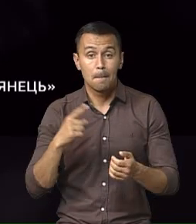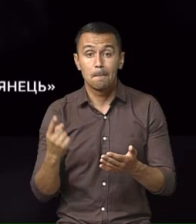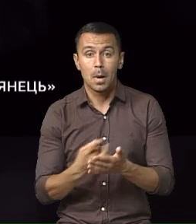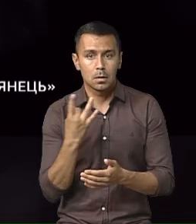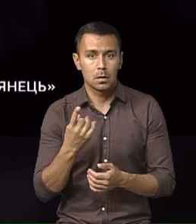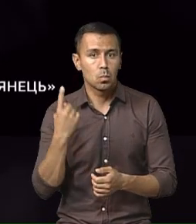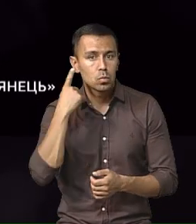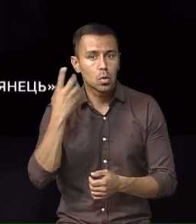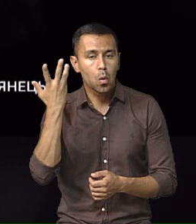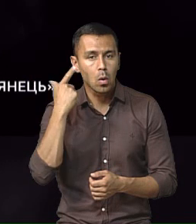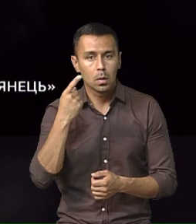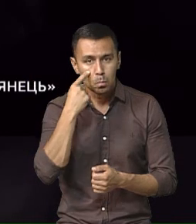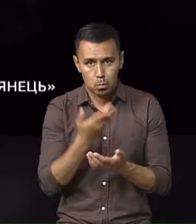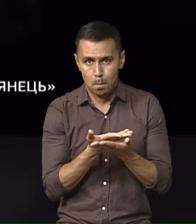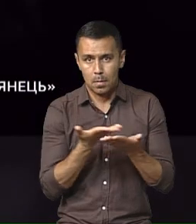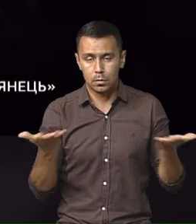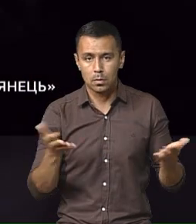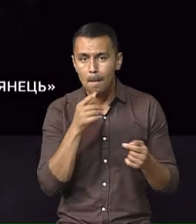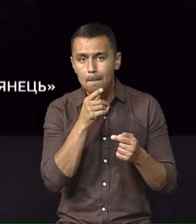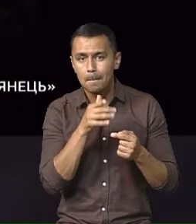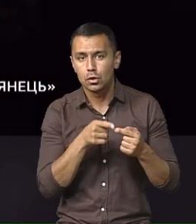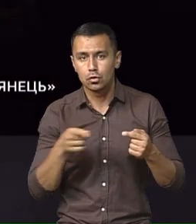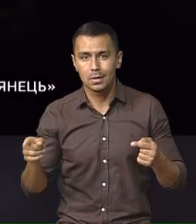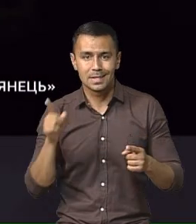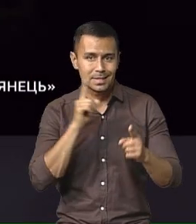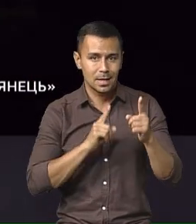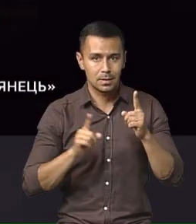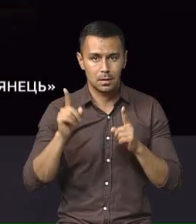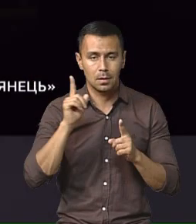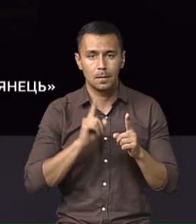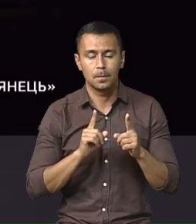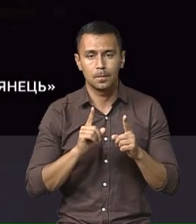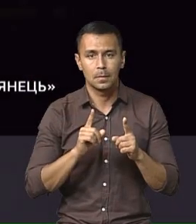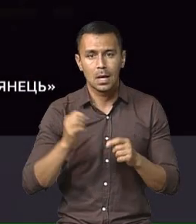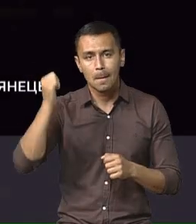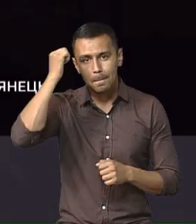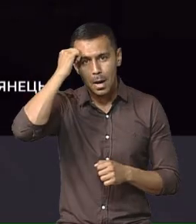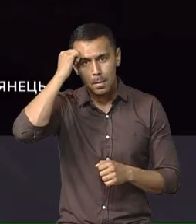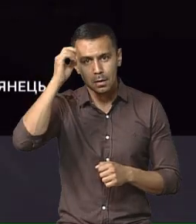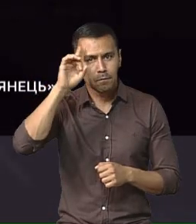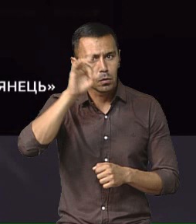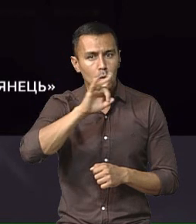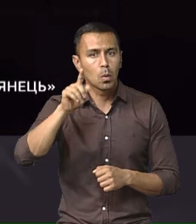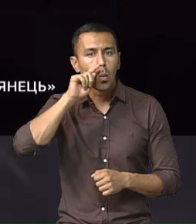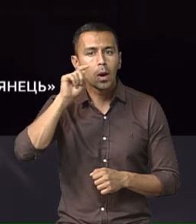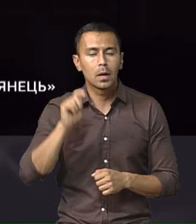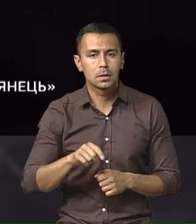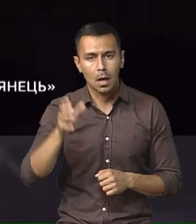почула, коли публічно під час сесії пам'ять відомих